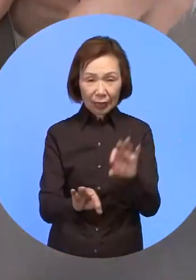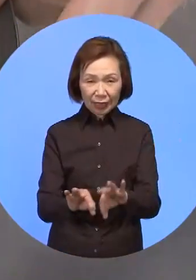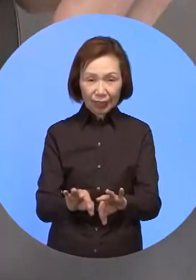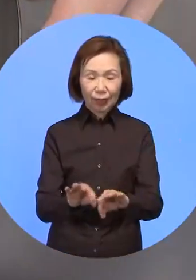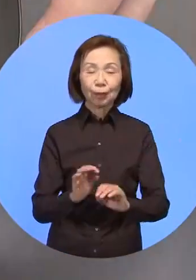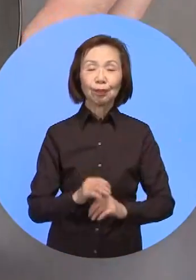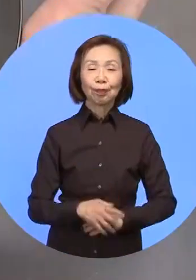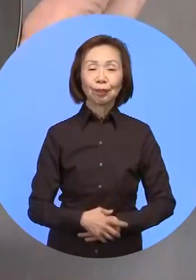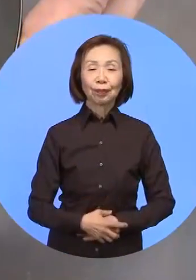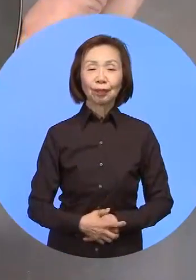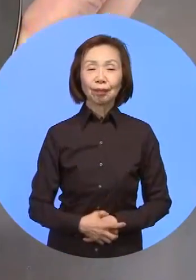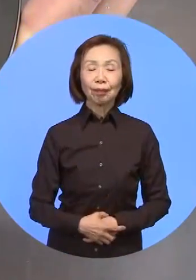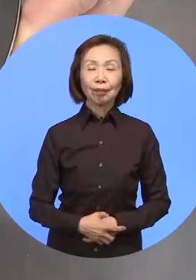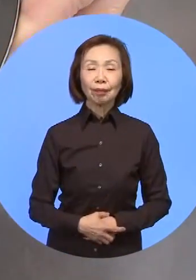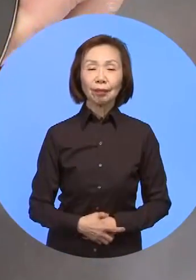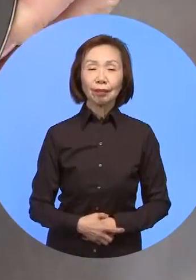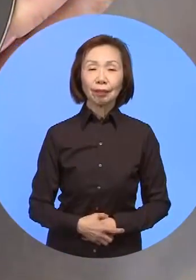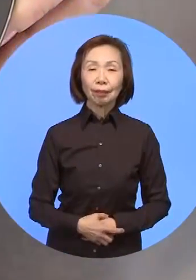か。